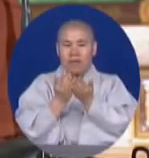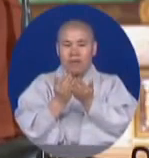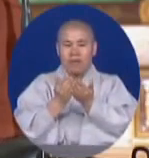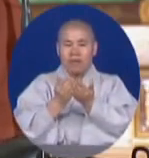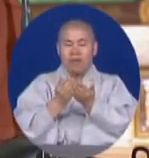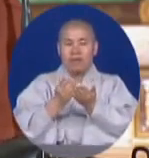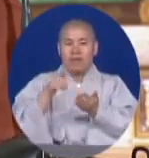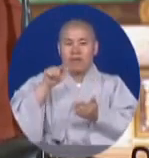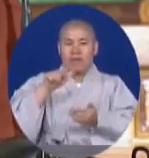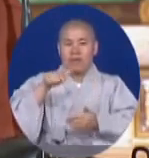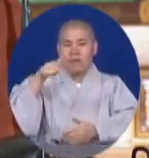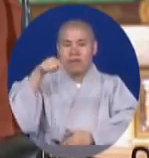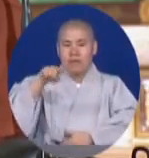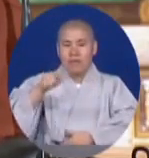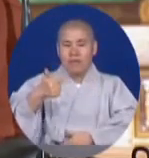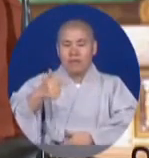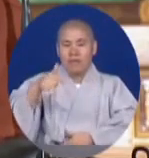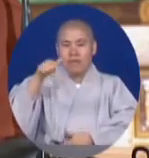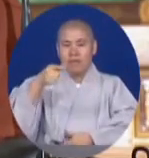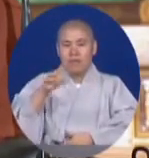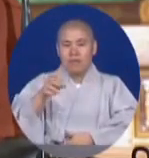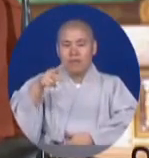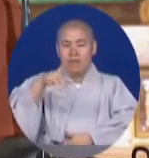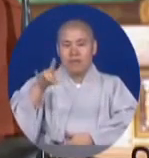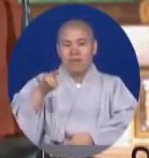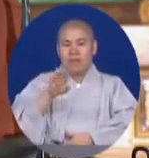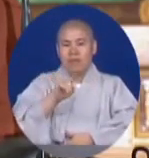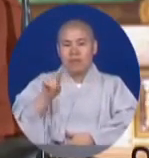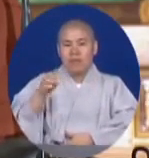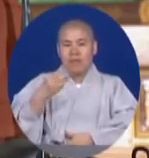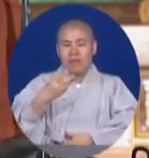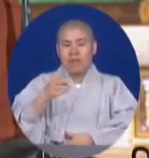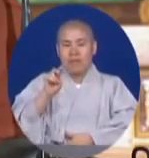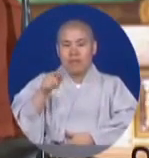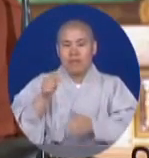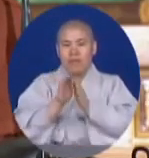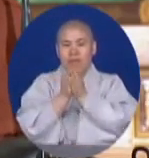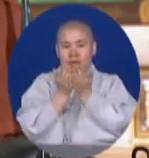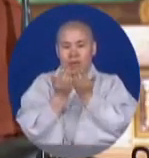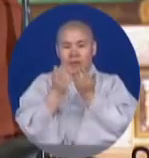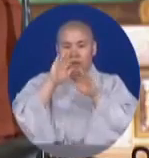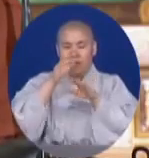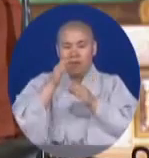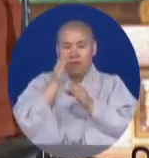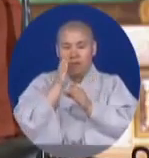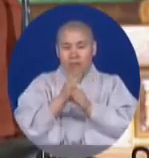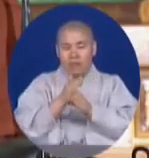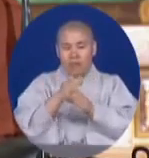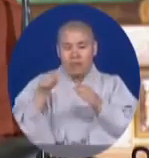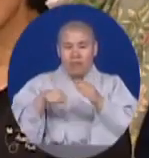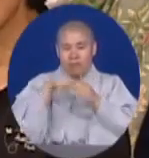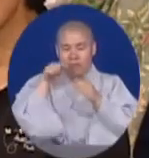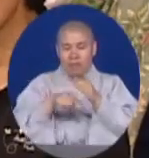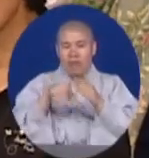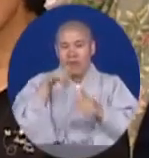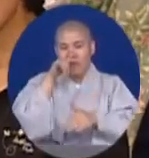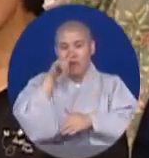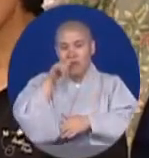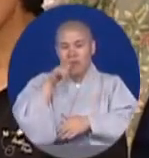권공 제반문이라는 책이 있는데 의식문이에요. 그 의식문에 수록이 된 책입니다.